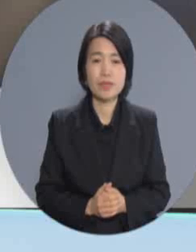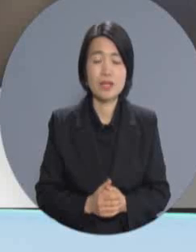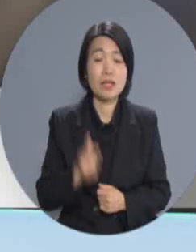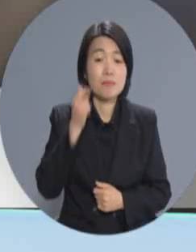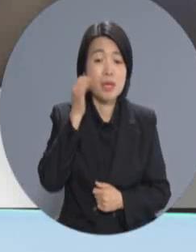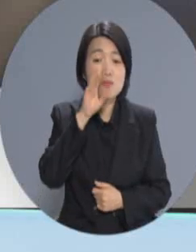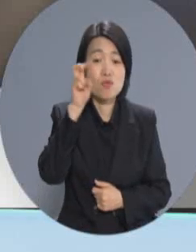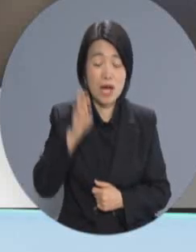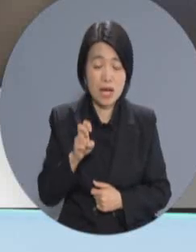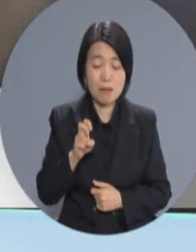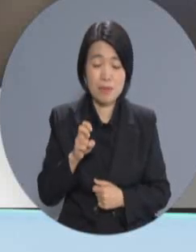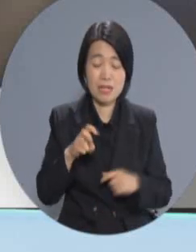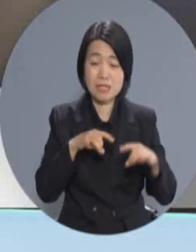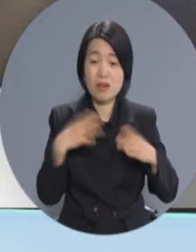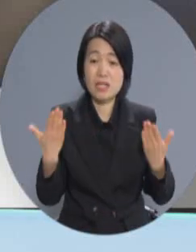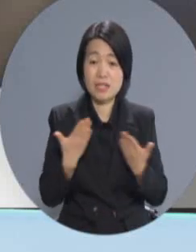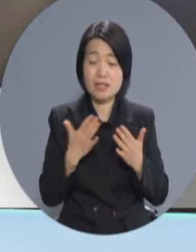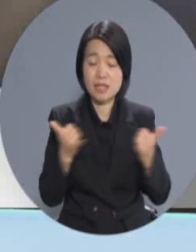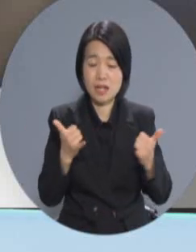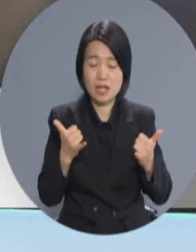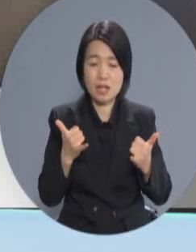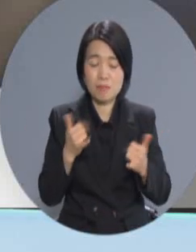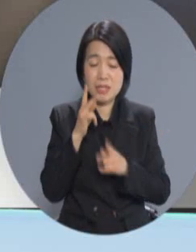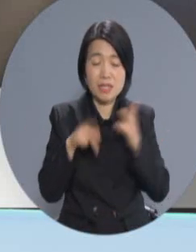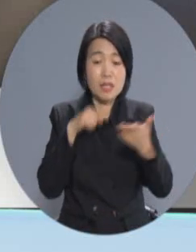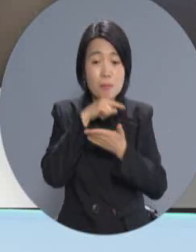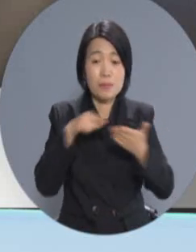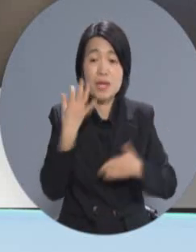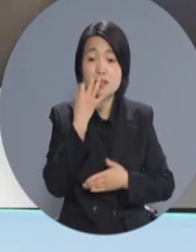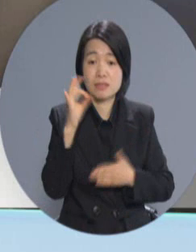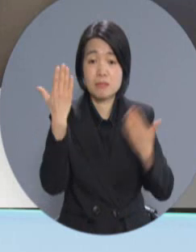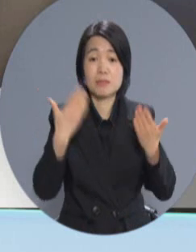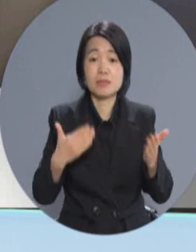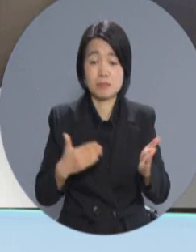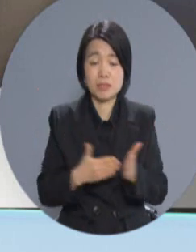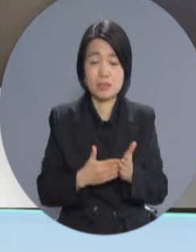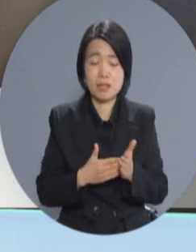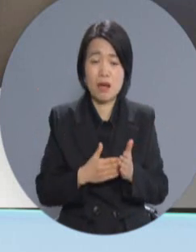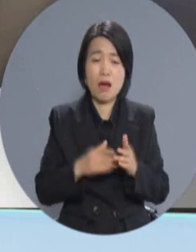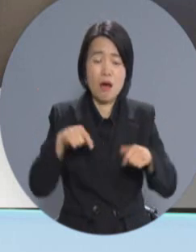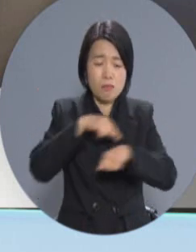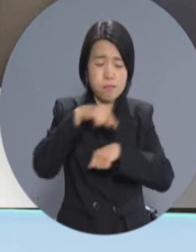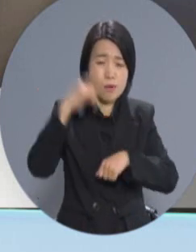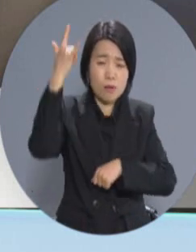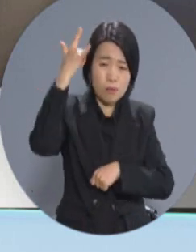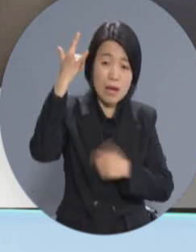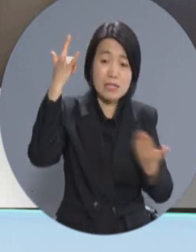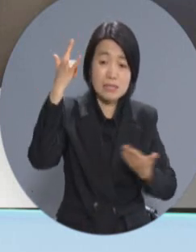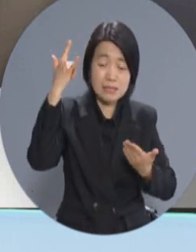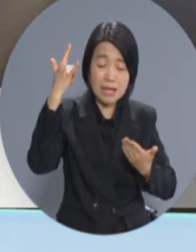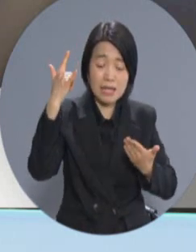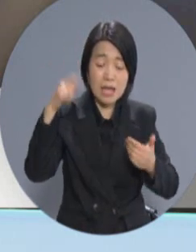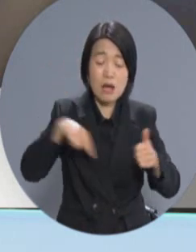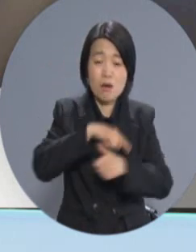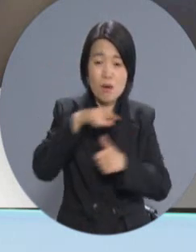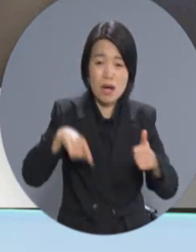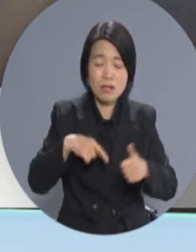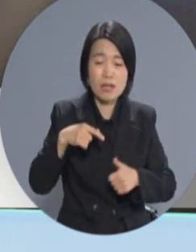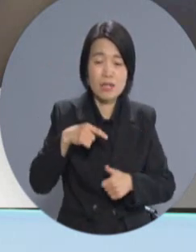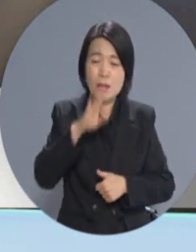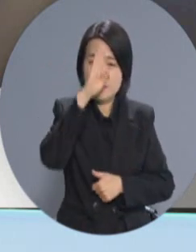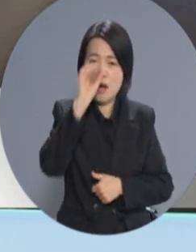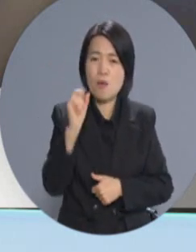피부암을 앓고 있던 전기 노동자가 최근 산업재해 승인을 받았습니다. 오랜 시간 햇볕 아래에서 일을 해야 하는 작업 환경이